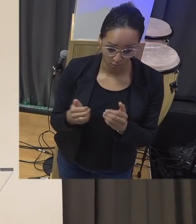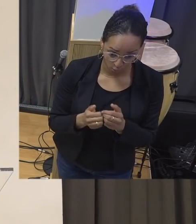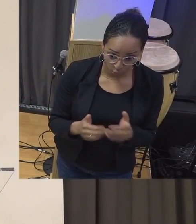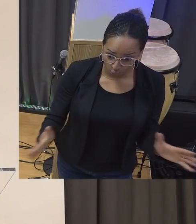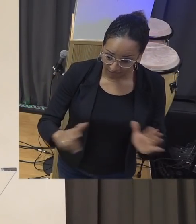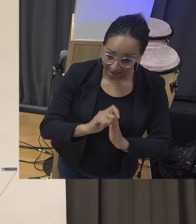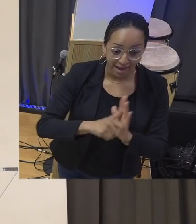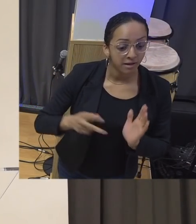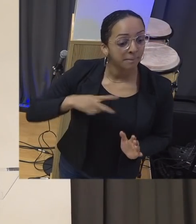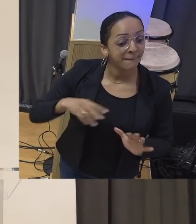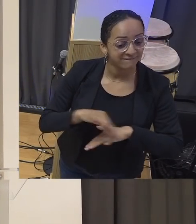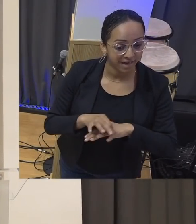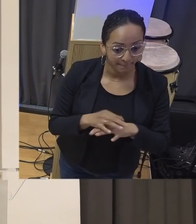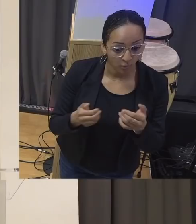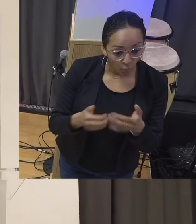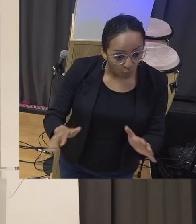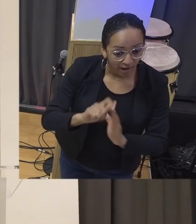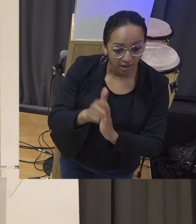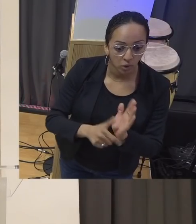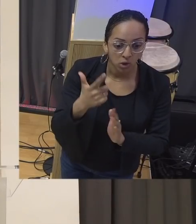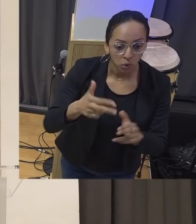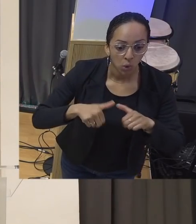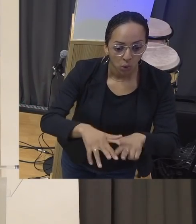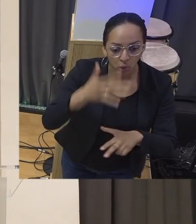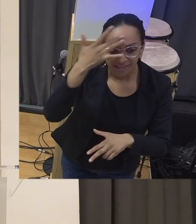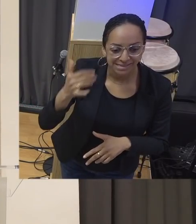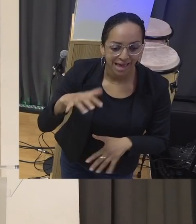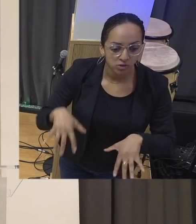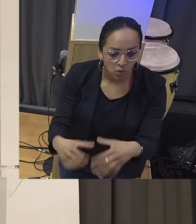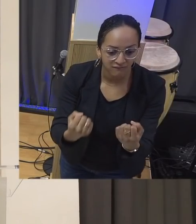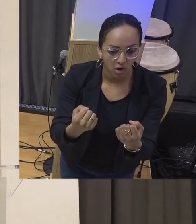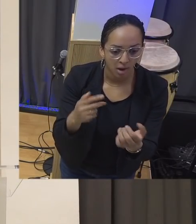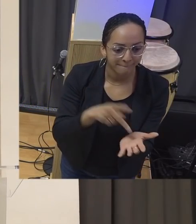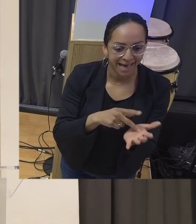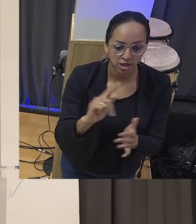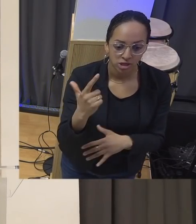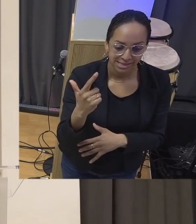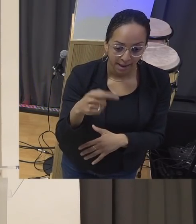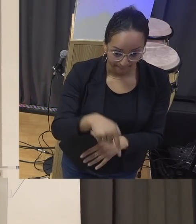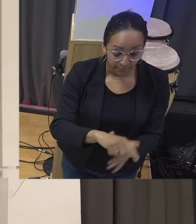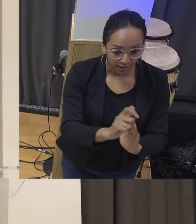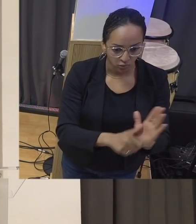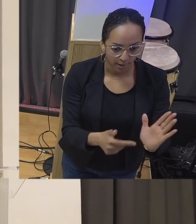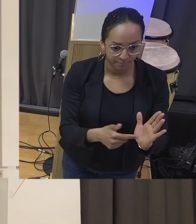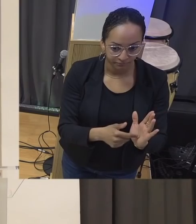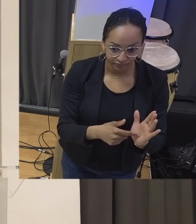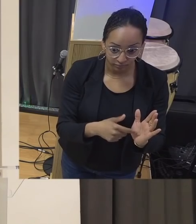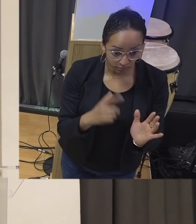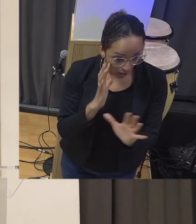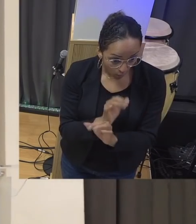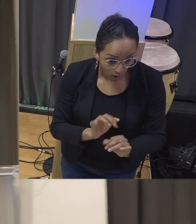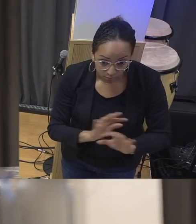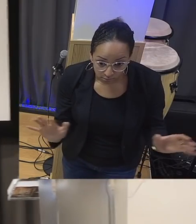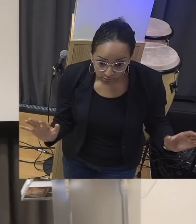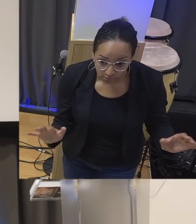restaurant afghan de rue Saint-Sauveur dans le 2e arrondissement. C'est impressionnant, puisqu'elle a pris